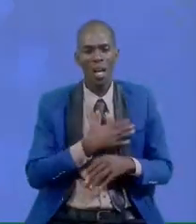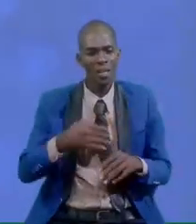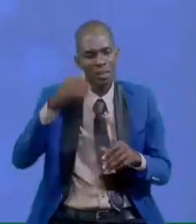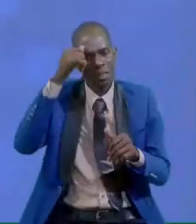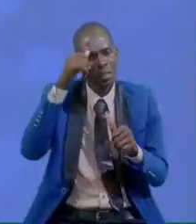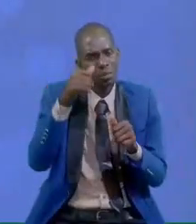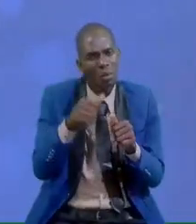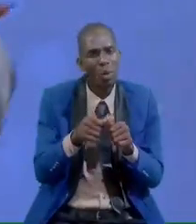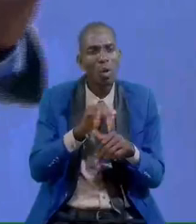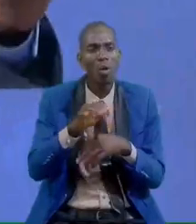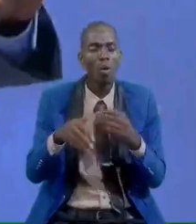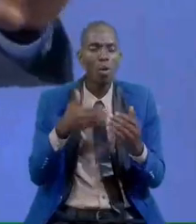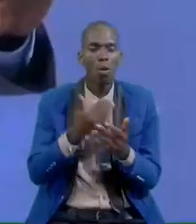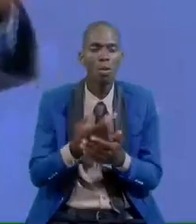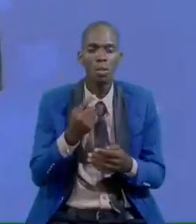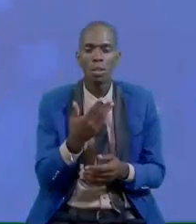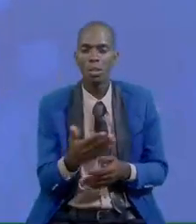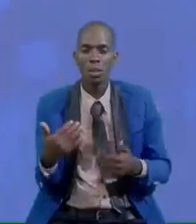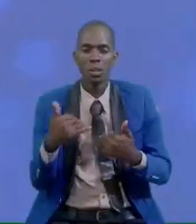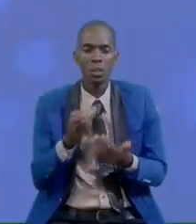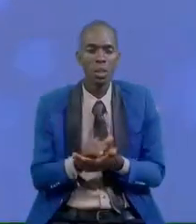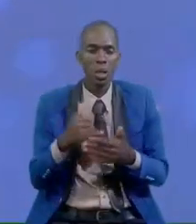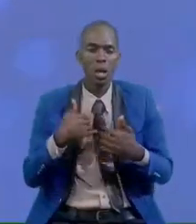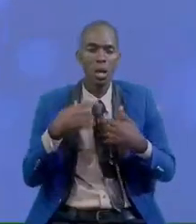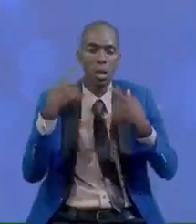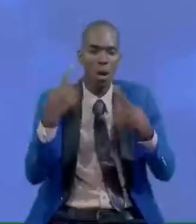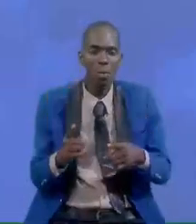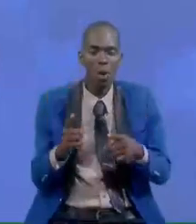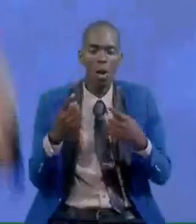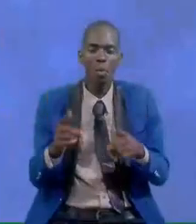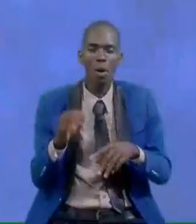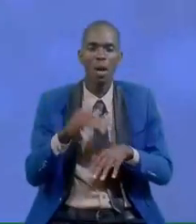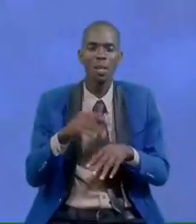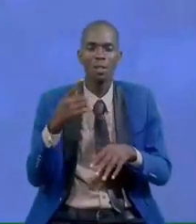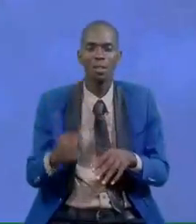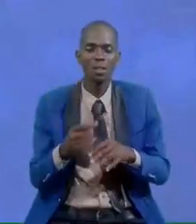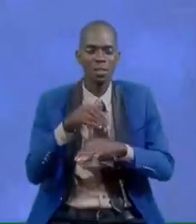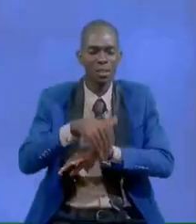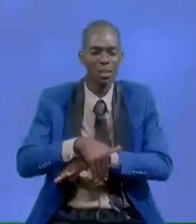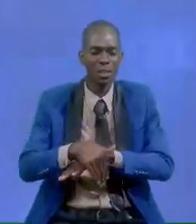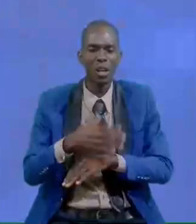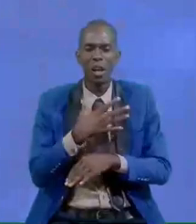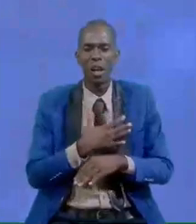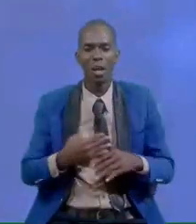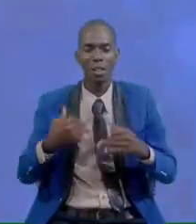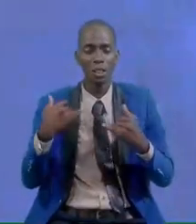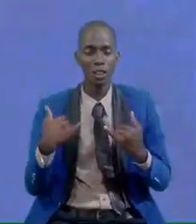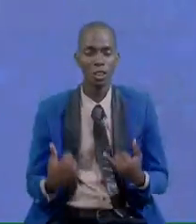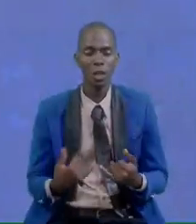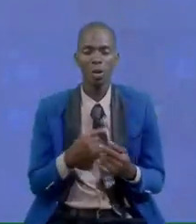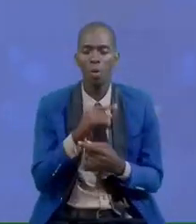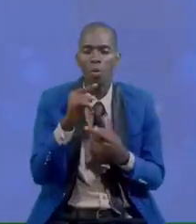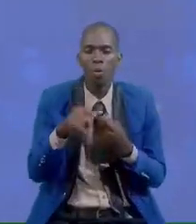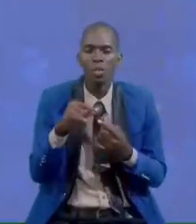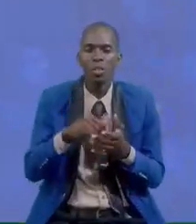Rappelez-vous, les choses qui se sont produites ont eu lieu dans la nuit. Et quand il était jour,